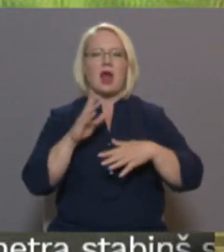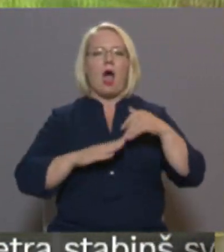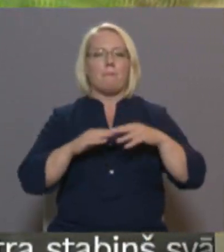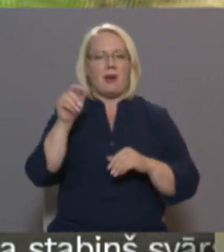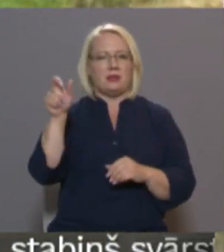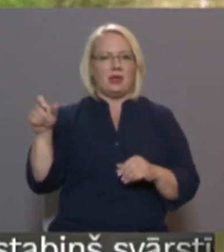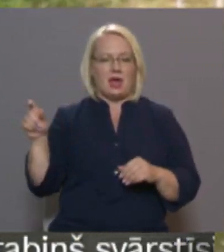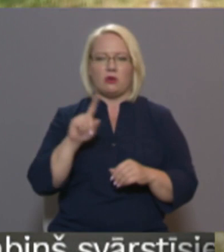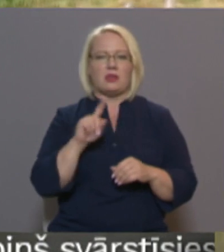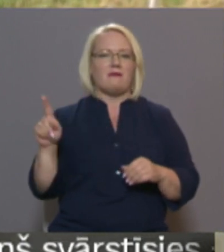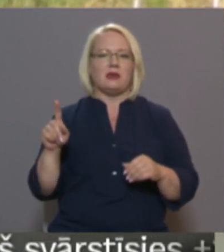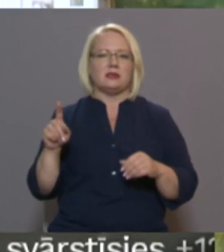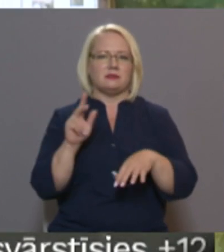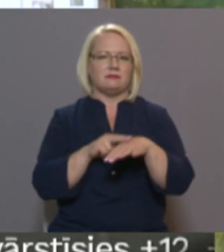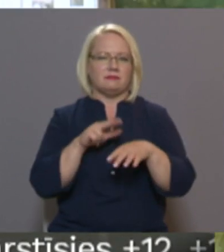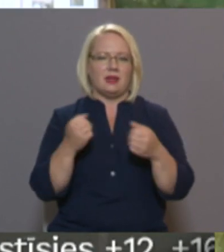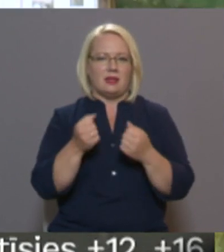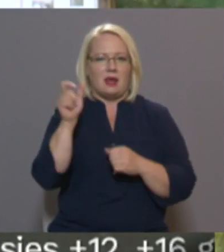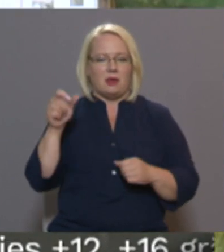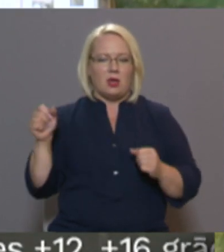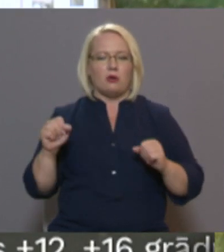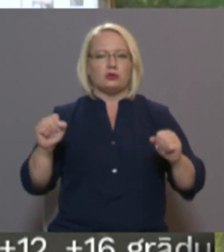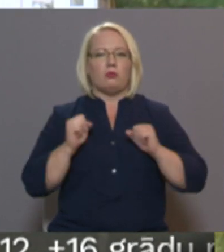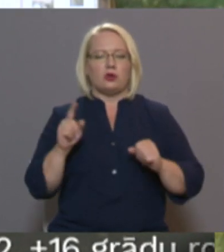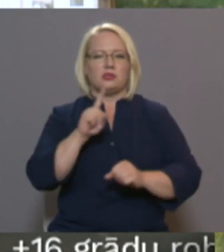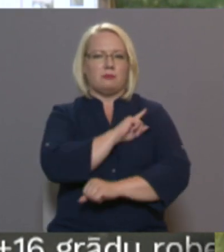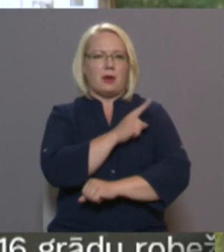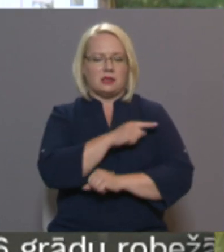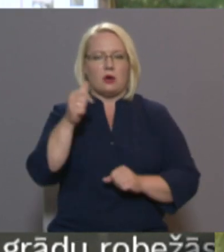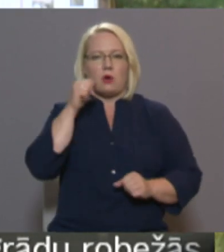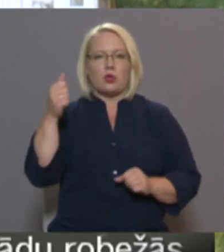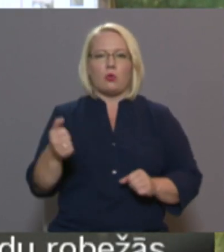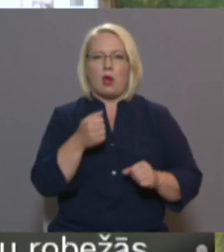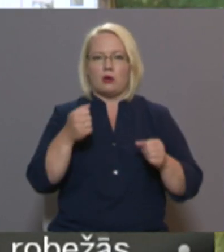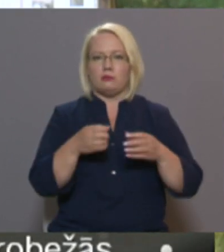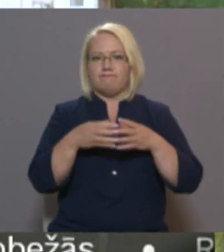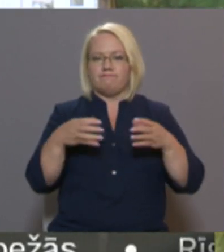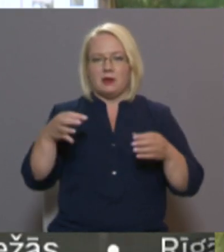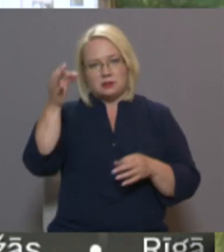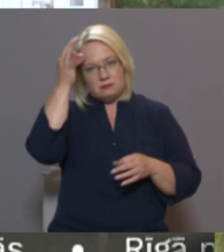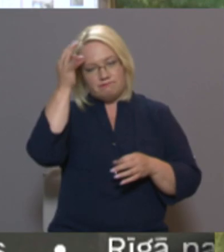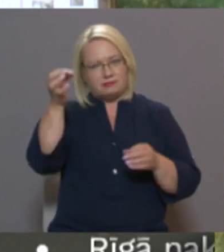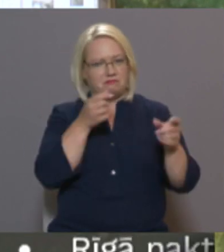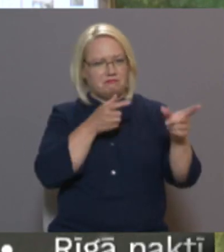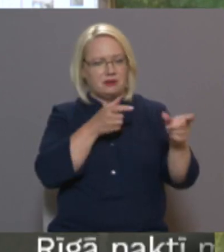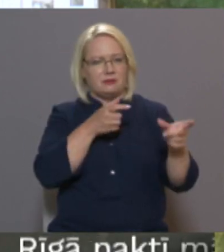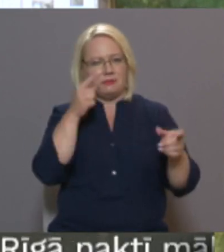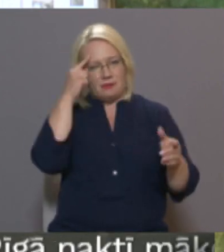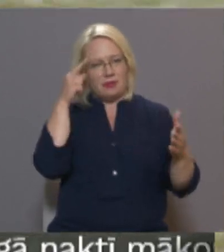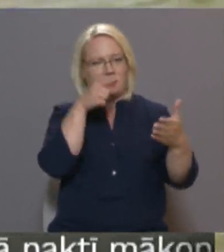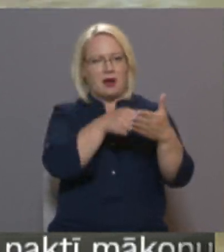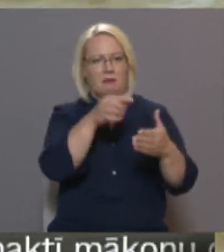iekšlietu darbiniekiem. Ja? Tad sportisti mums ir diezgan spēcīgi un katru gadu mums kļūst arī vairāk snaiperi, kas sašo visus 5 mērķus.